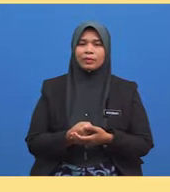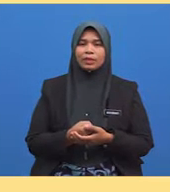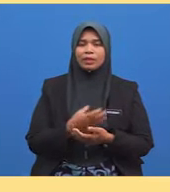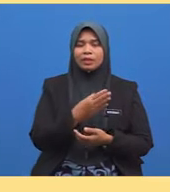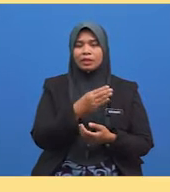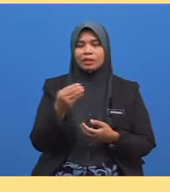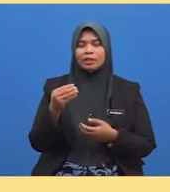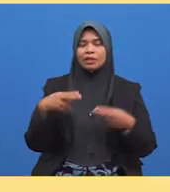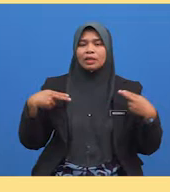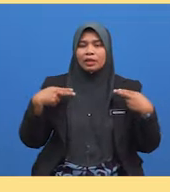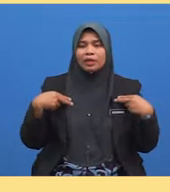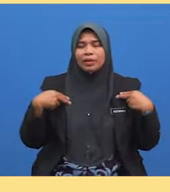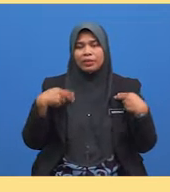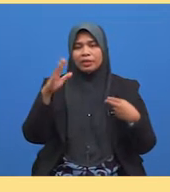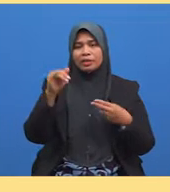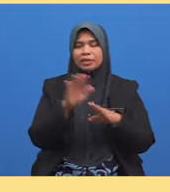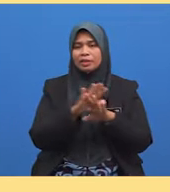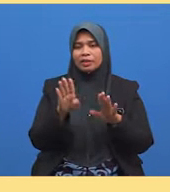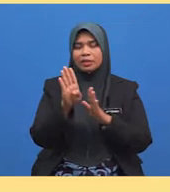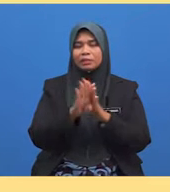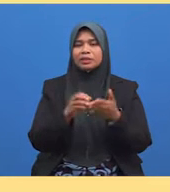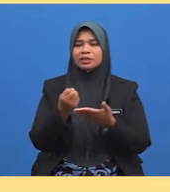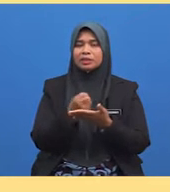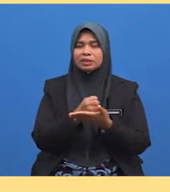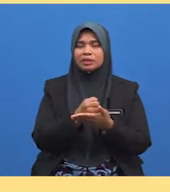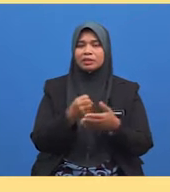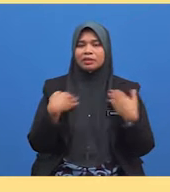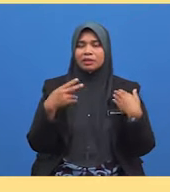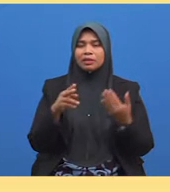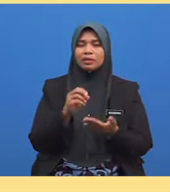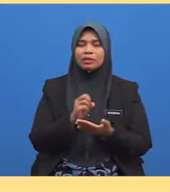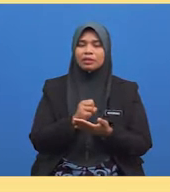manakala haiwan yang tidak bersisik merupakan katak.